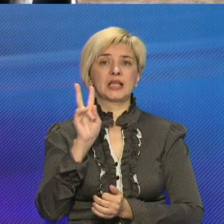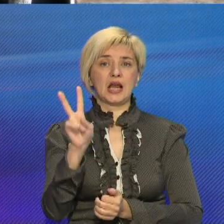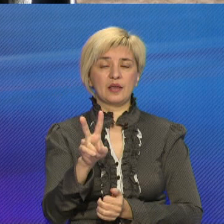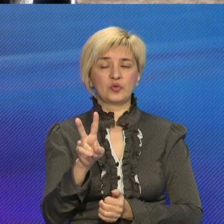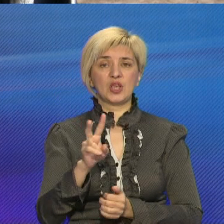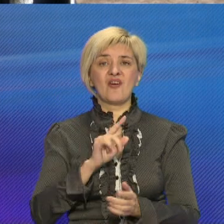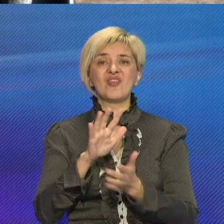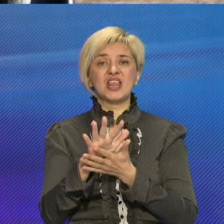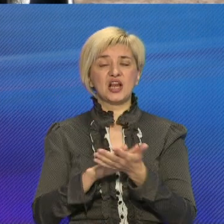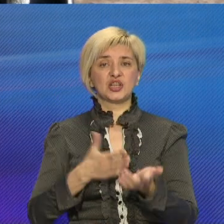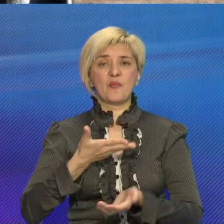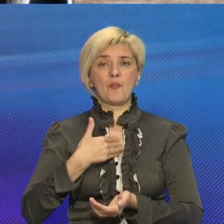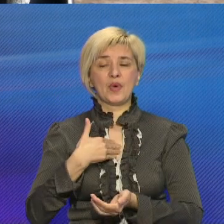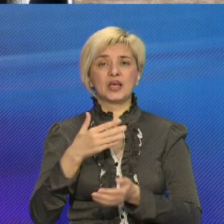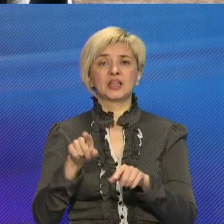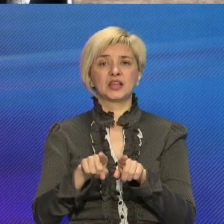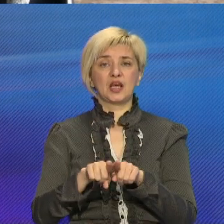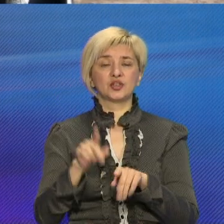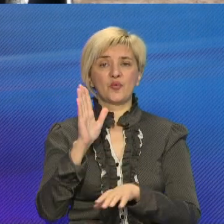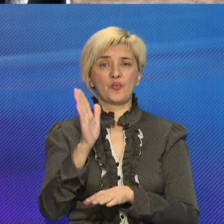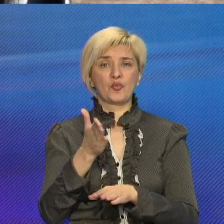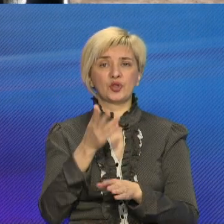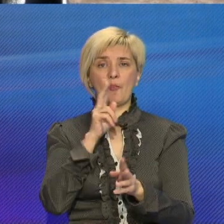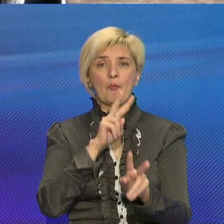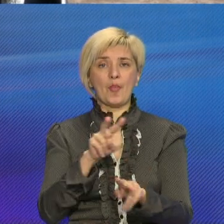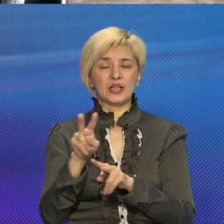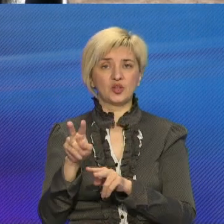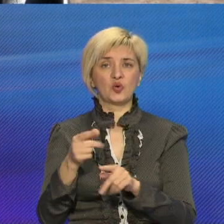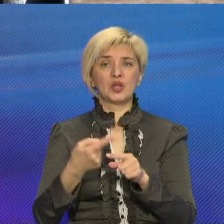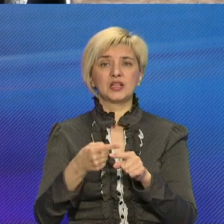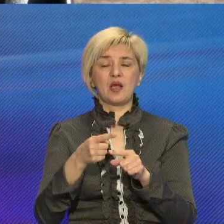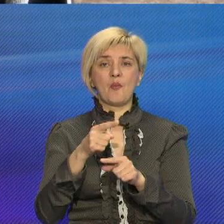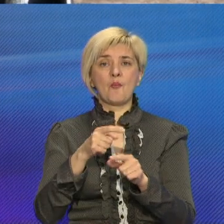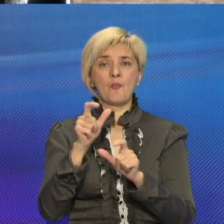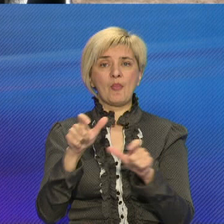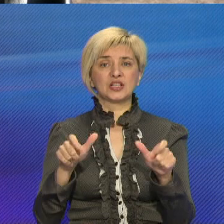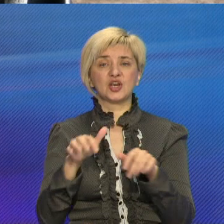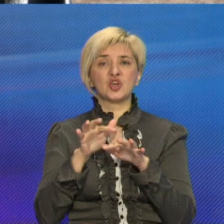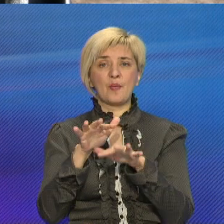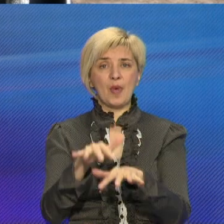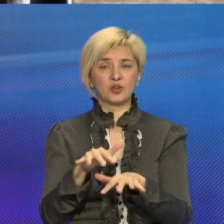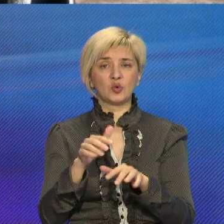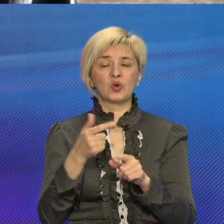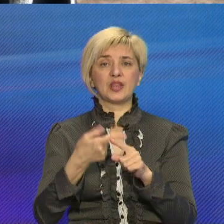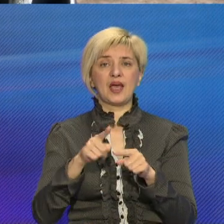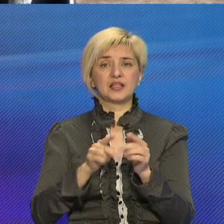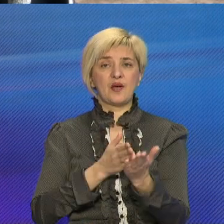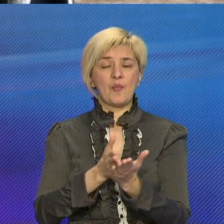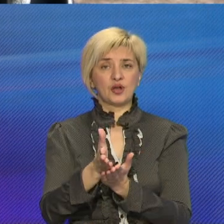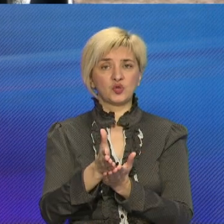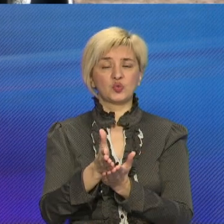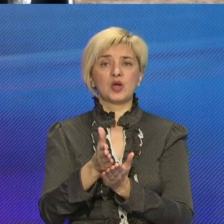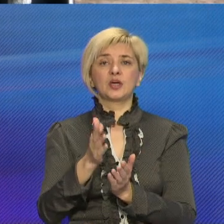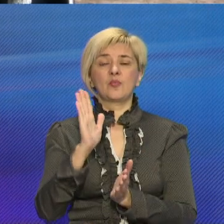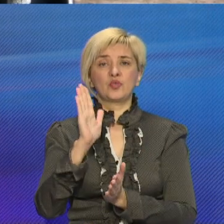дальнейшем мы также будем мониторить пассажиропотоки, складывающиеся на этих маршрутах. Будем также выслушивать граждан, их